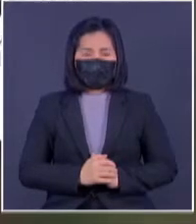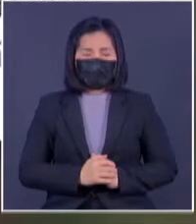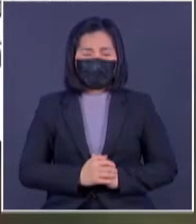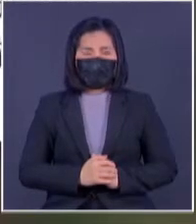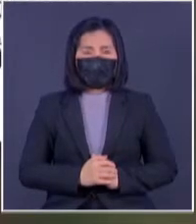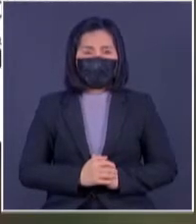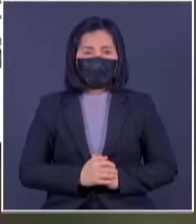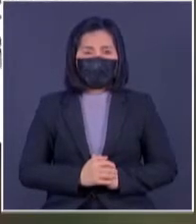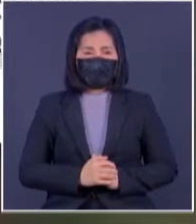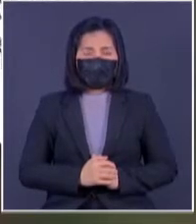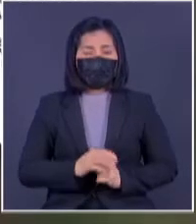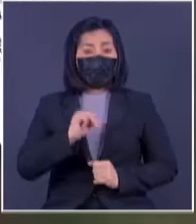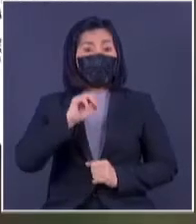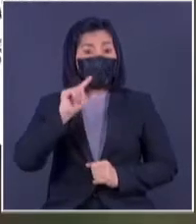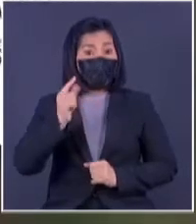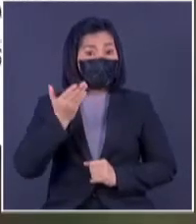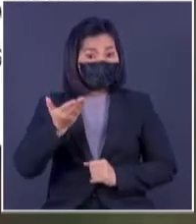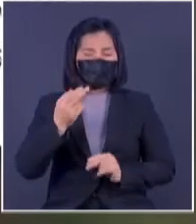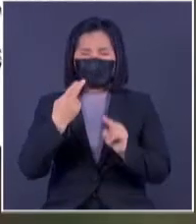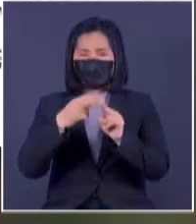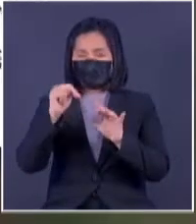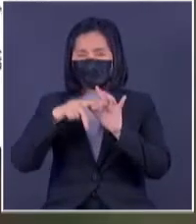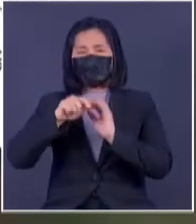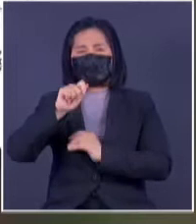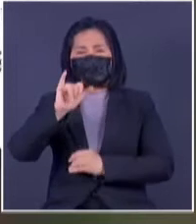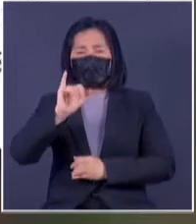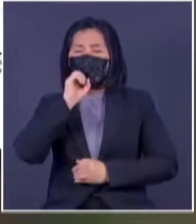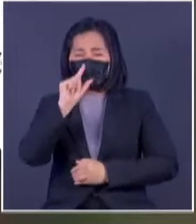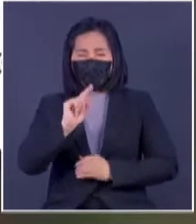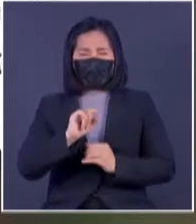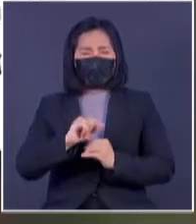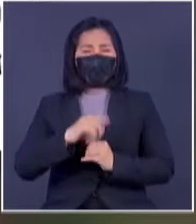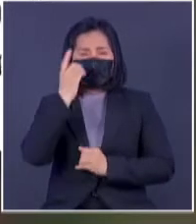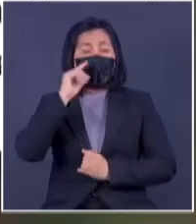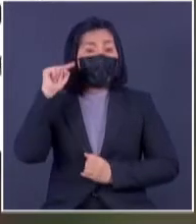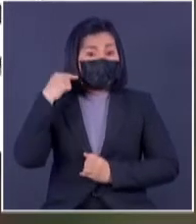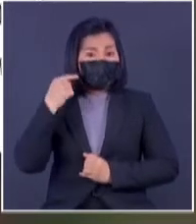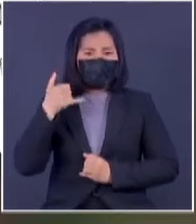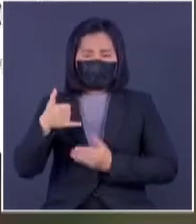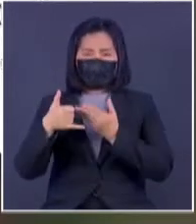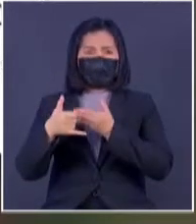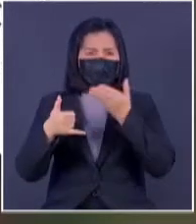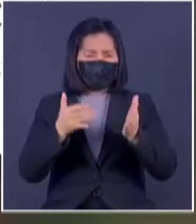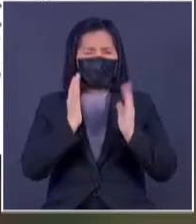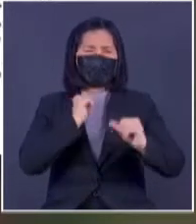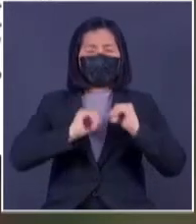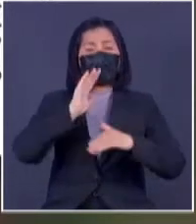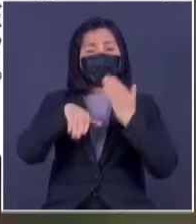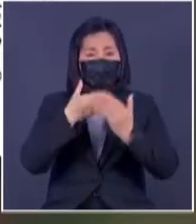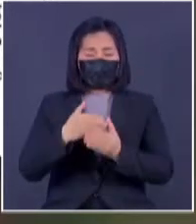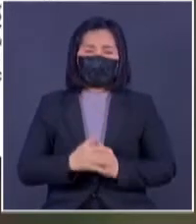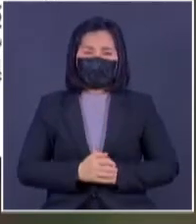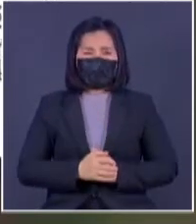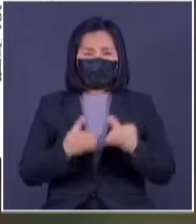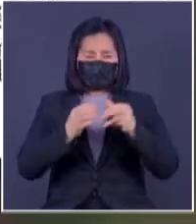นพเทวกุลครับหม่อมยังได้ออกมาโพสต์ยืนยันบอกว่านอกจากแพนเค้กแล้วเนี่ยตัวเขาเองแล้วก็นักแสดงทุกคนนะครับ